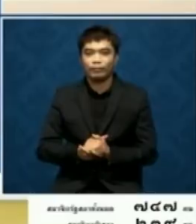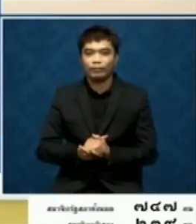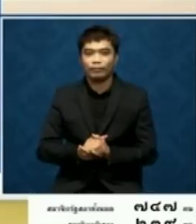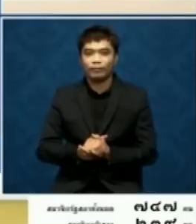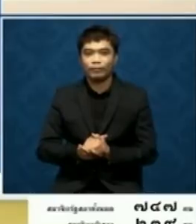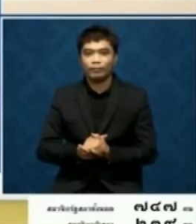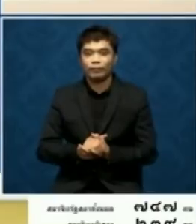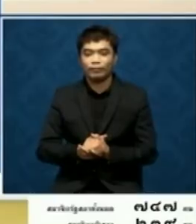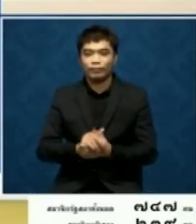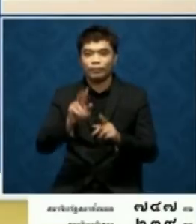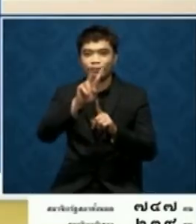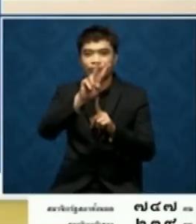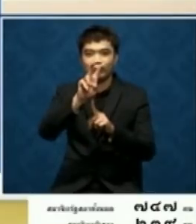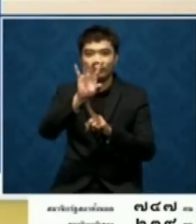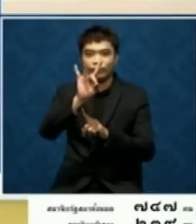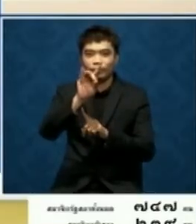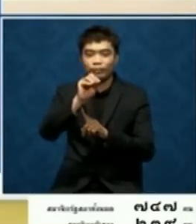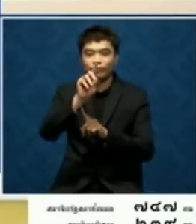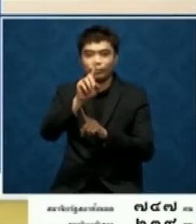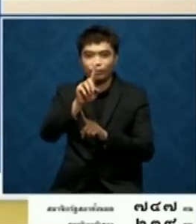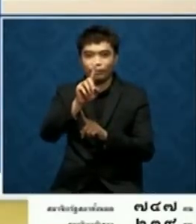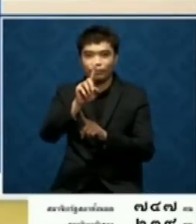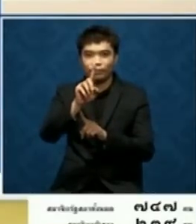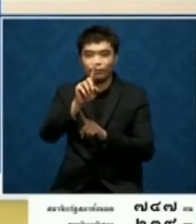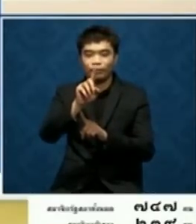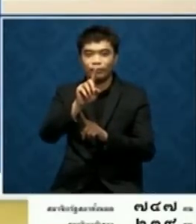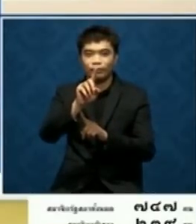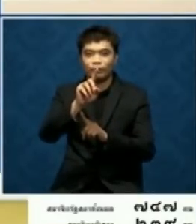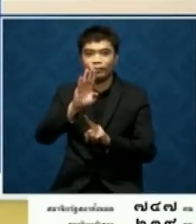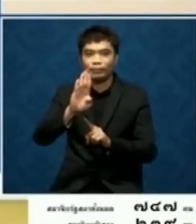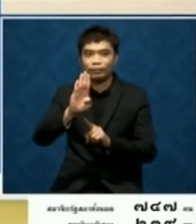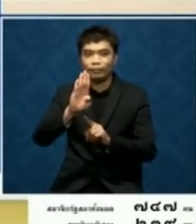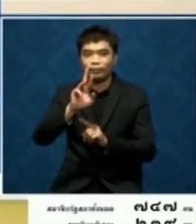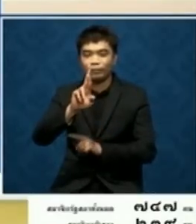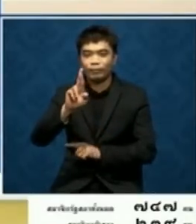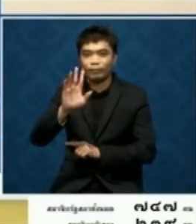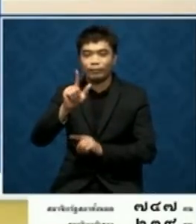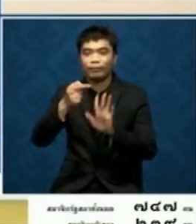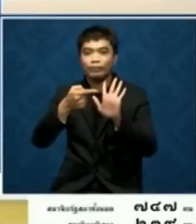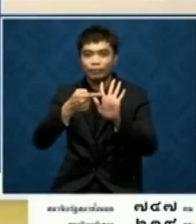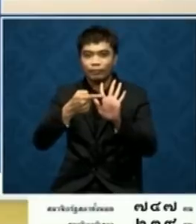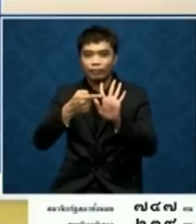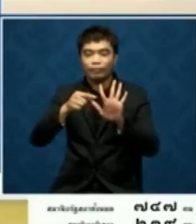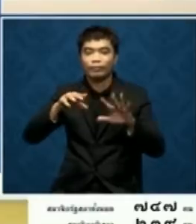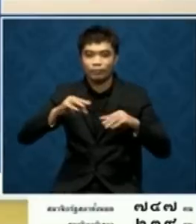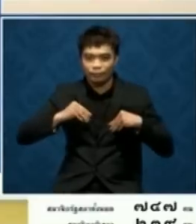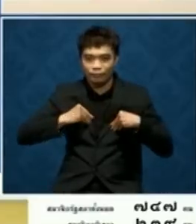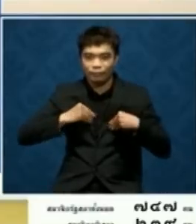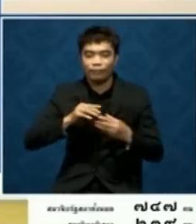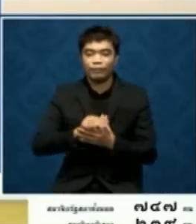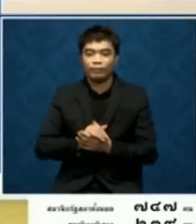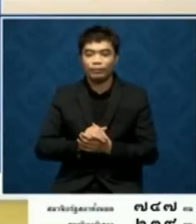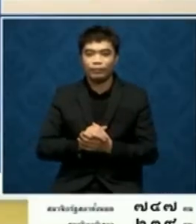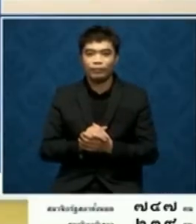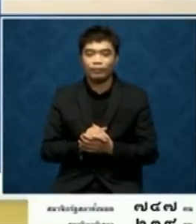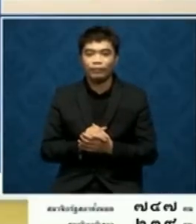คการเดินต่อไปข้างหน้าจะเป็นยังไงนะแล้วการเมืองวันนี้มันอยู่ท่ามกลางการเมืองแบบแบ่งขั้วนะและเป็นเรื่องของการเมืองในเชิงอุดมการณ ์ นะไม่ใช่ท